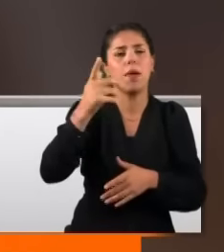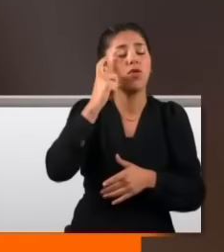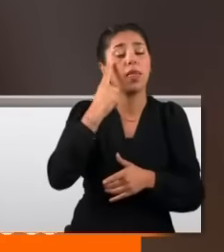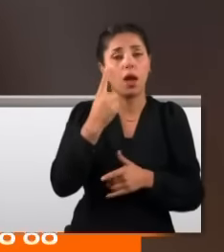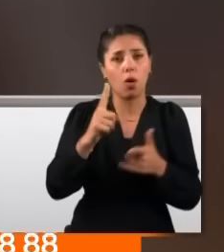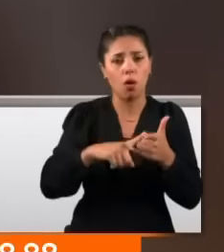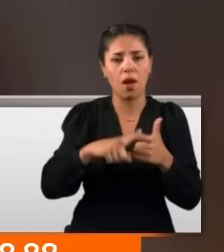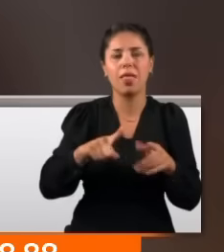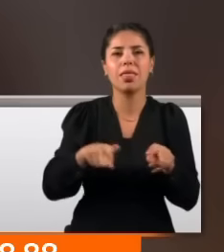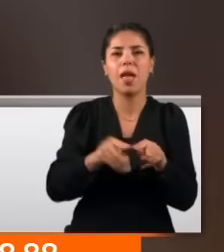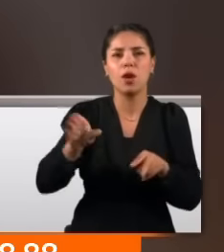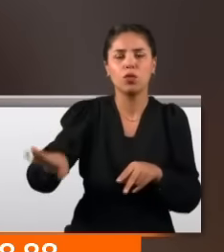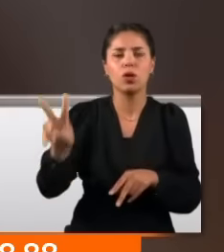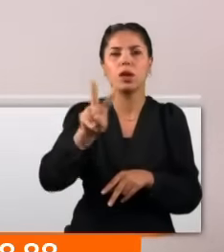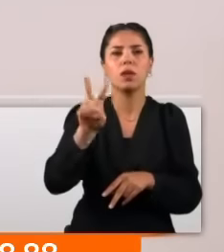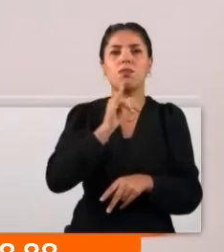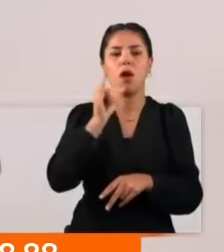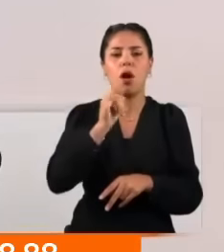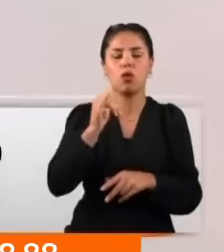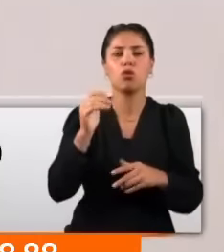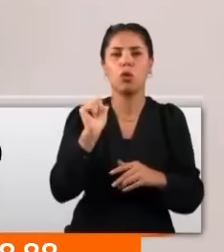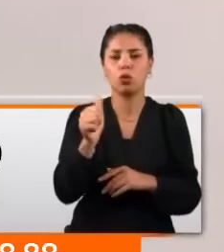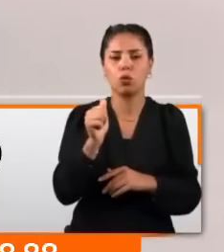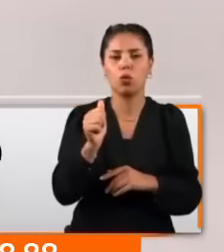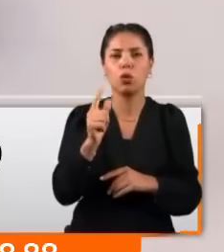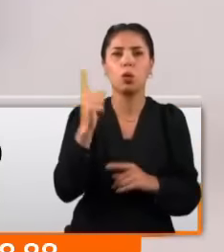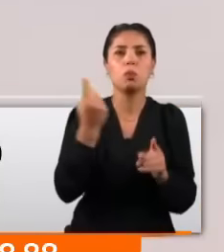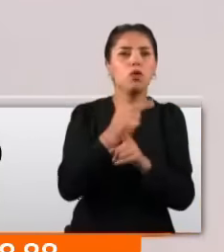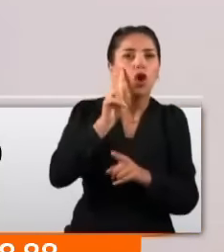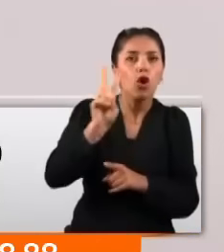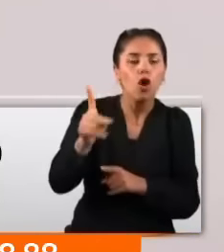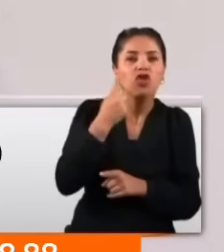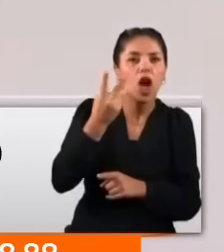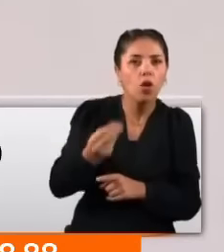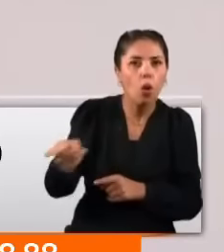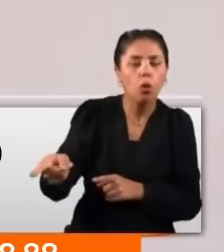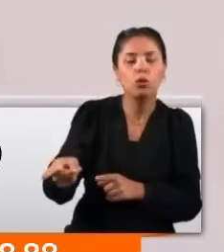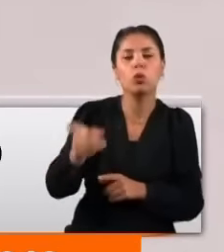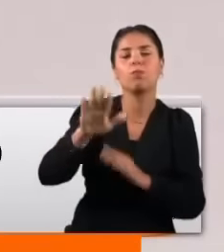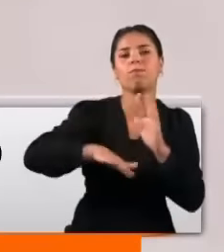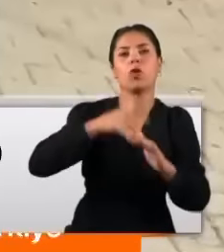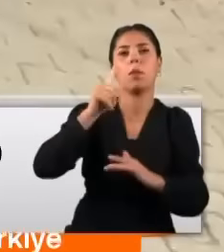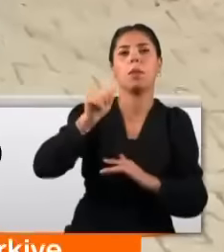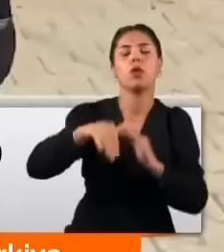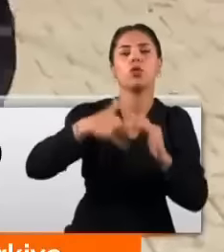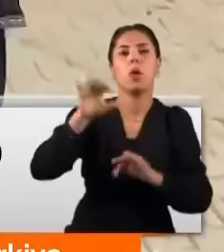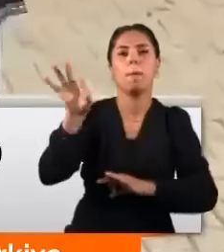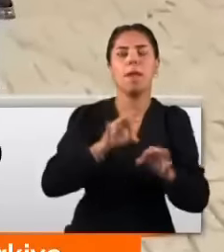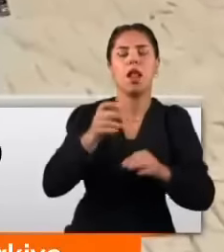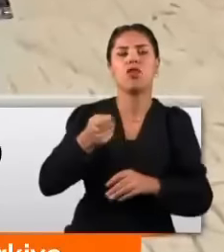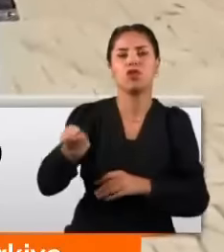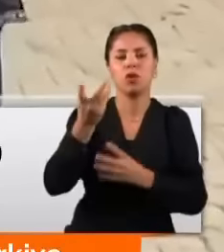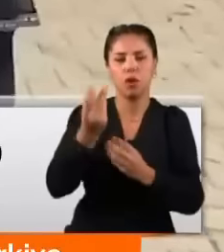göre Narin 20 Ağustos günü görmemesi gereken bir şeye şahit oldu. Ertesi günde planlı bir cinayete kurban gitti. O